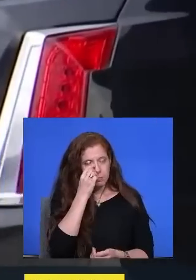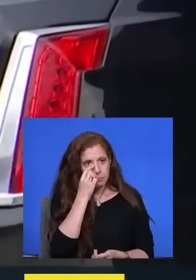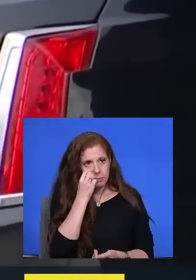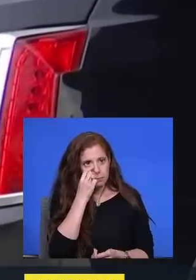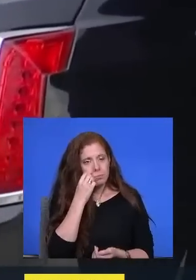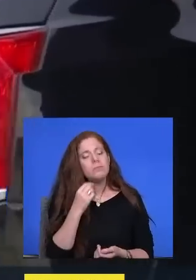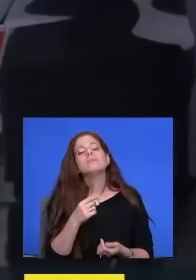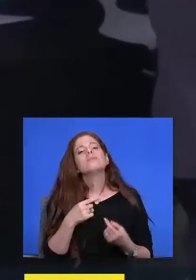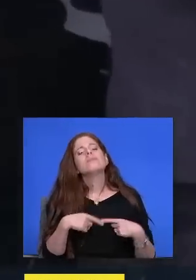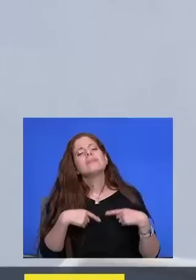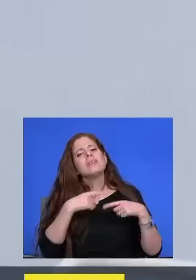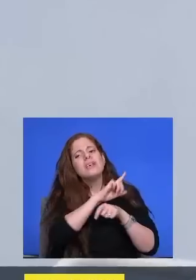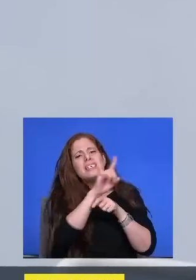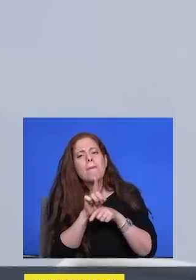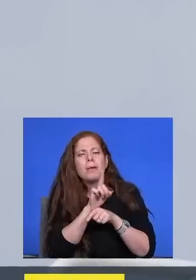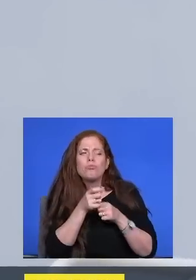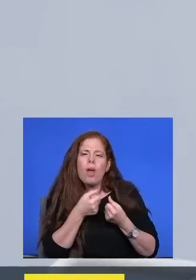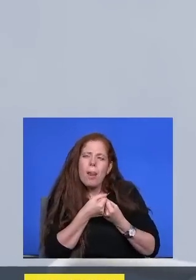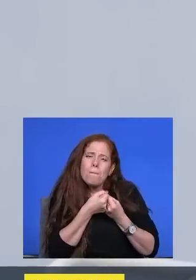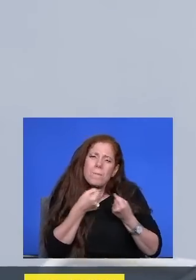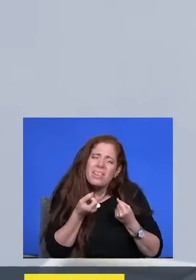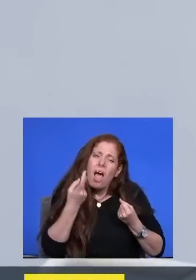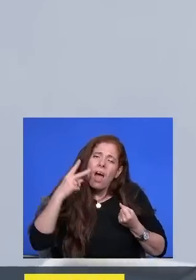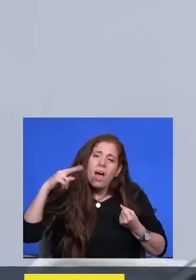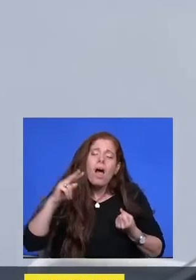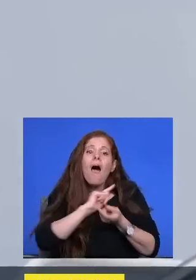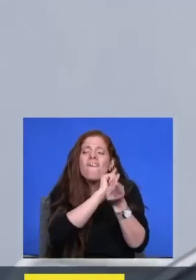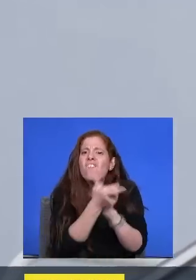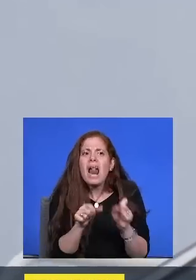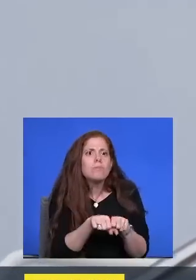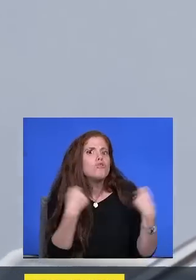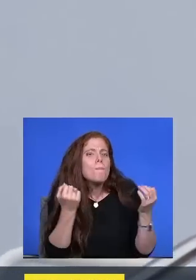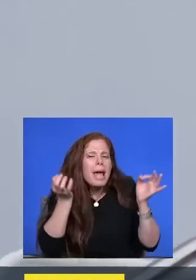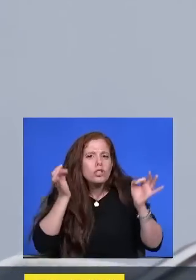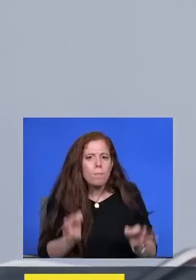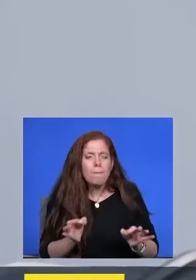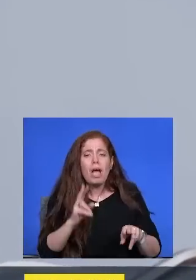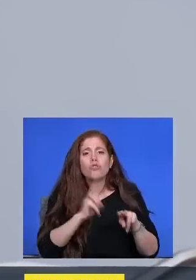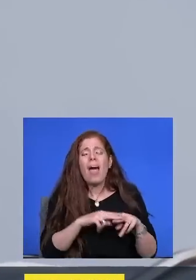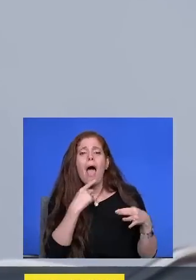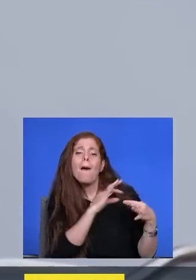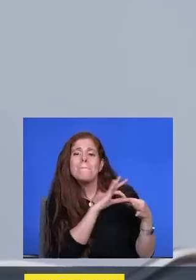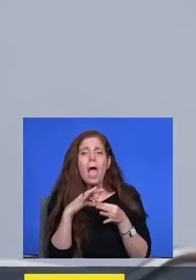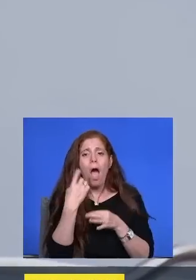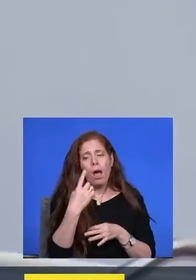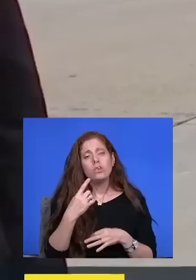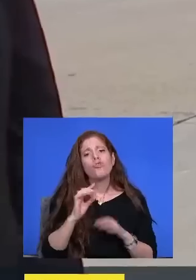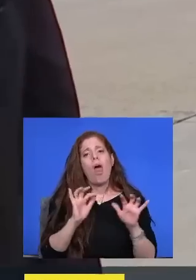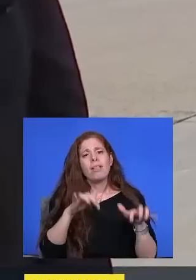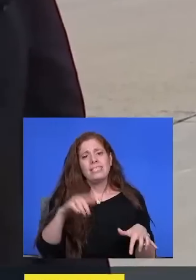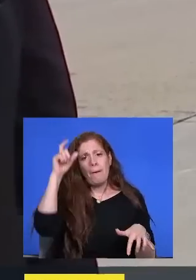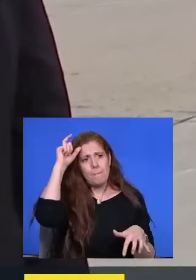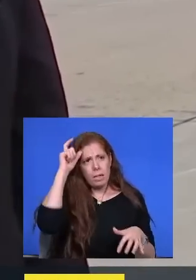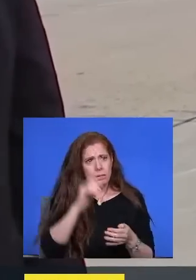ימים של עלייה מתמדת במתיחות הפכו בין רגע למשבר של ממש אחרי התבטאות אחת של הנשיא ביידן. Like